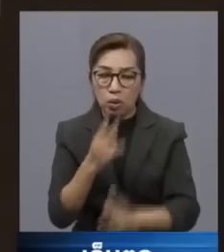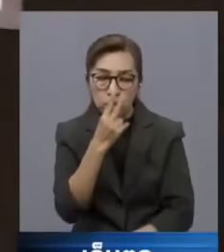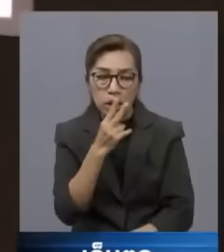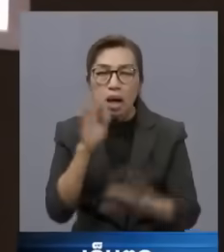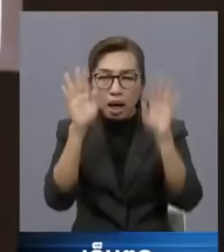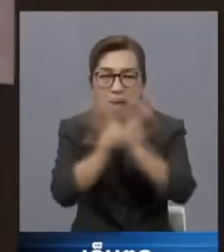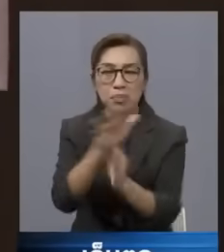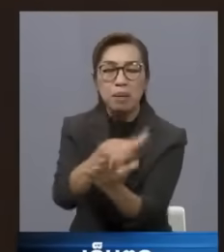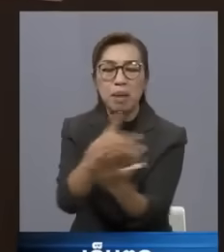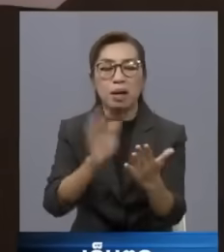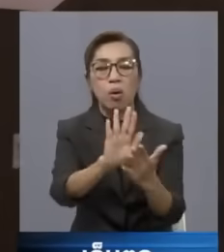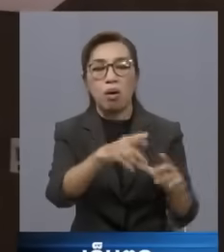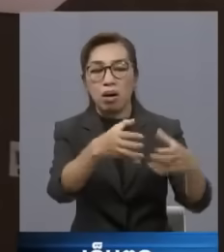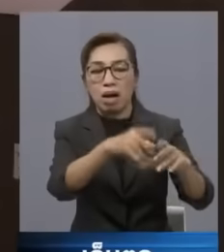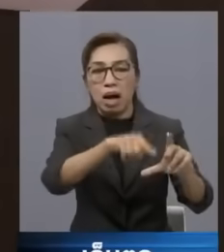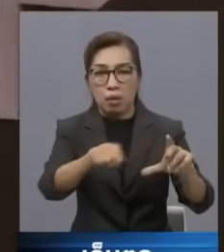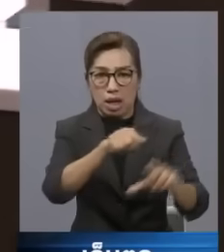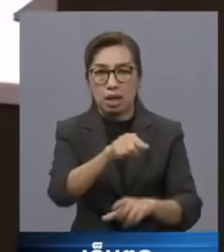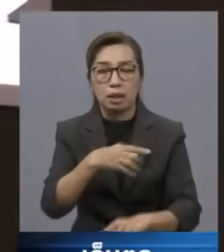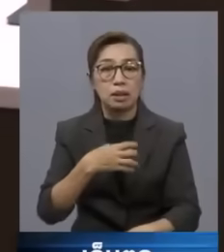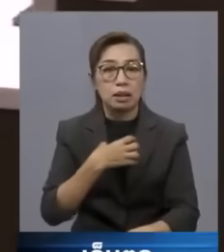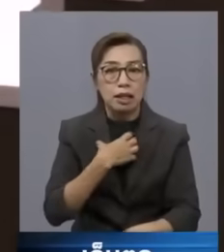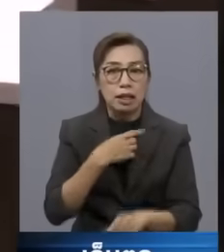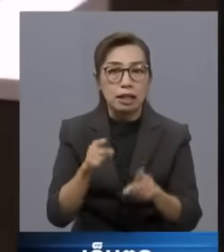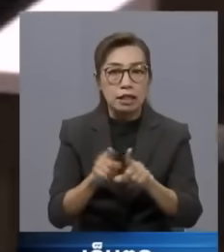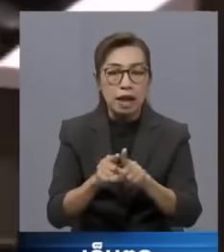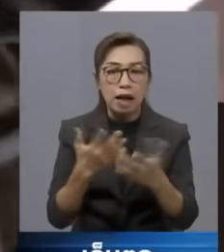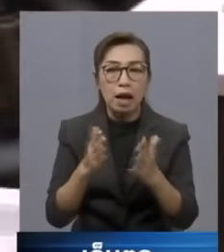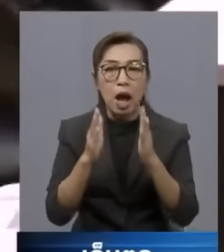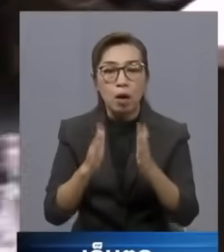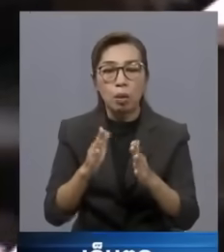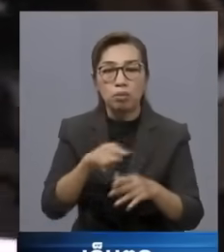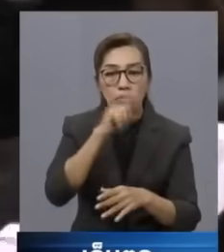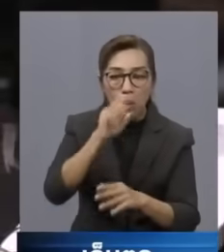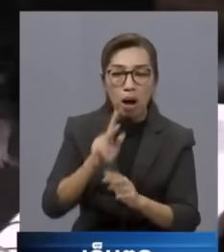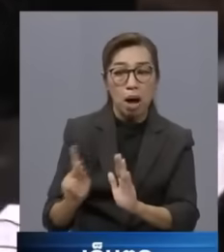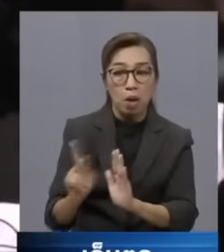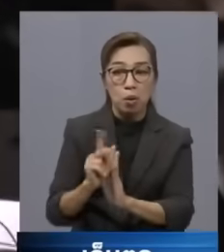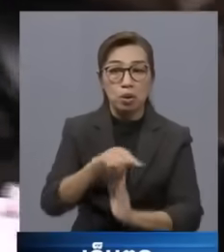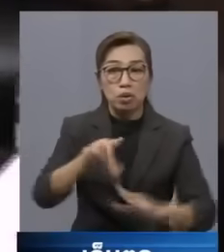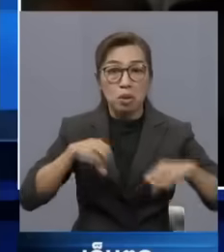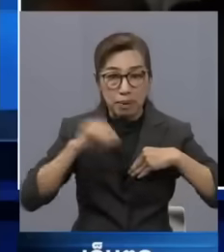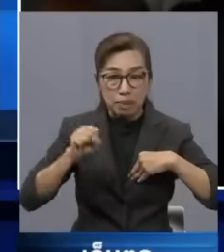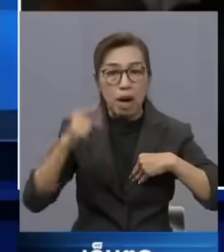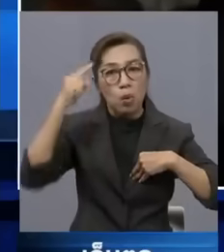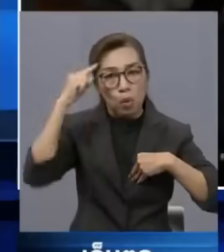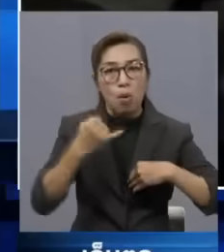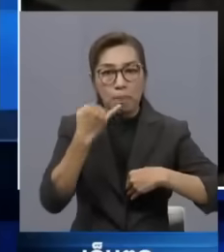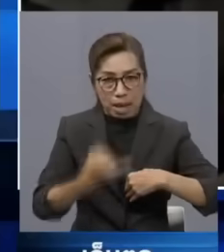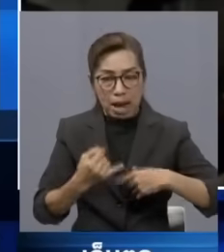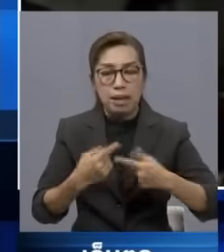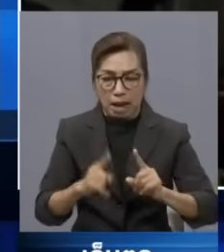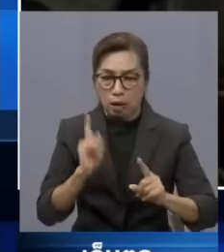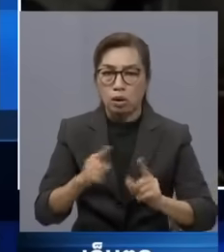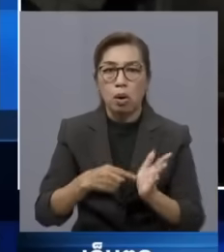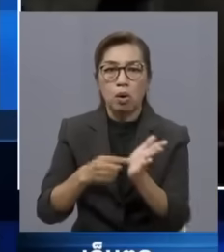ก็เหมือนเป็นเกมของก้าวไกลที่พยายามที่จะมีภาพลักษณ์ซึ่งยอมรับในหลักการแม้จะรู้ว่าตัวเองแพ้แต่ขอยื่น